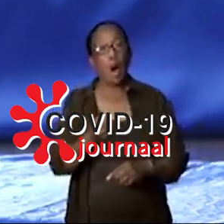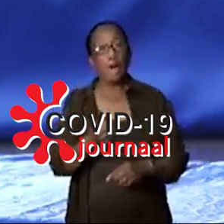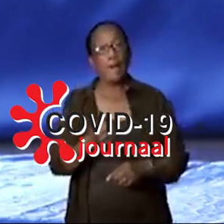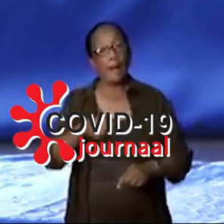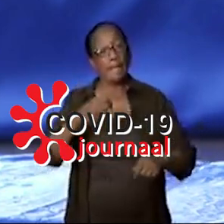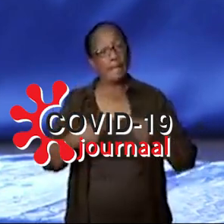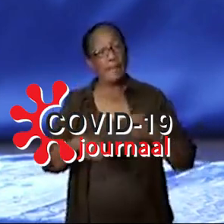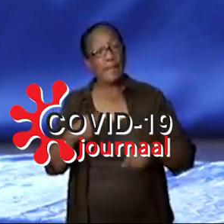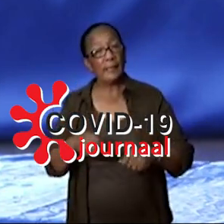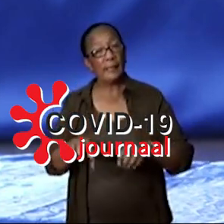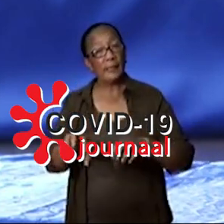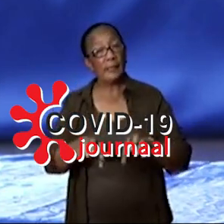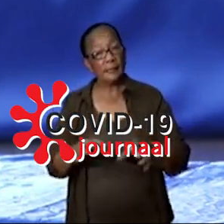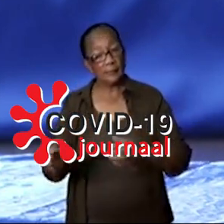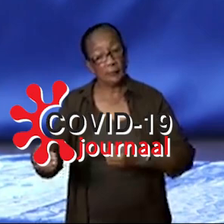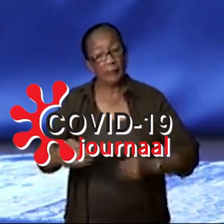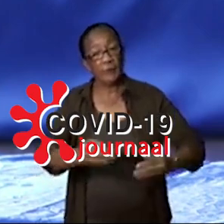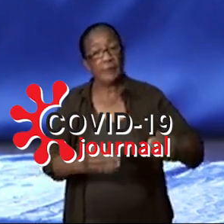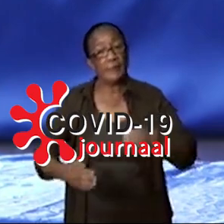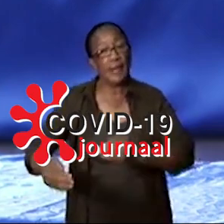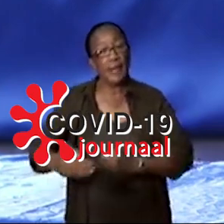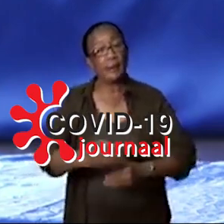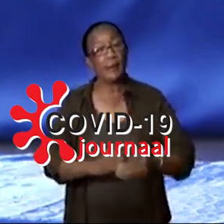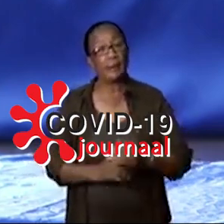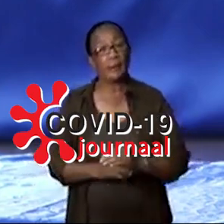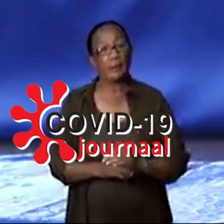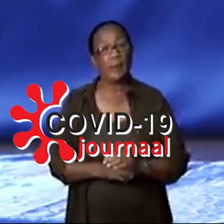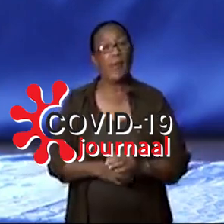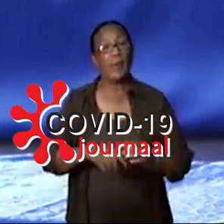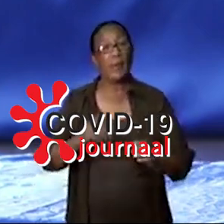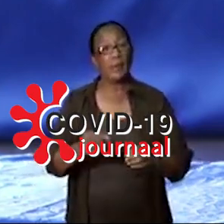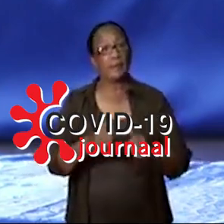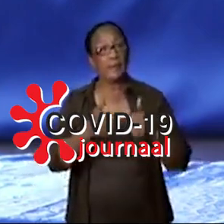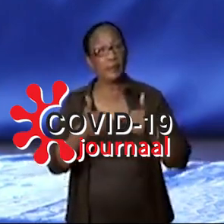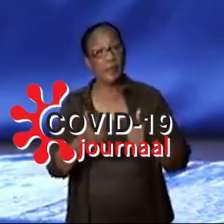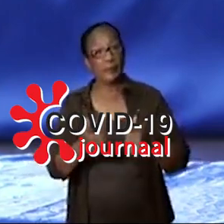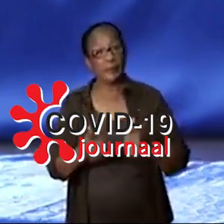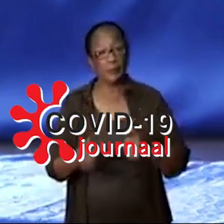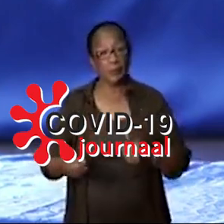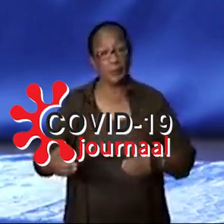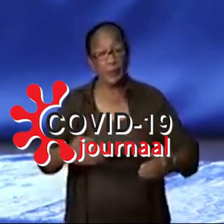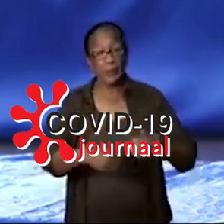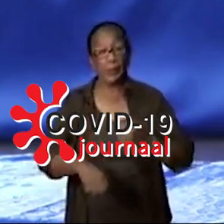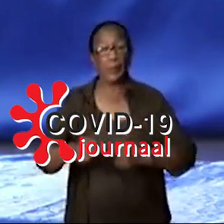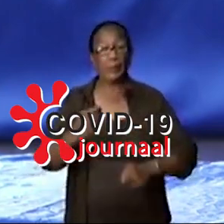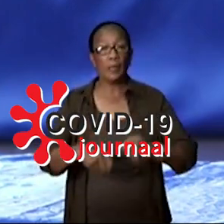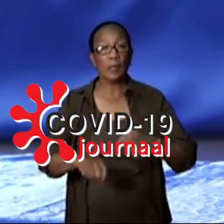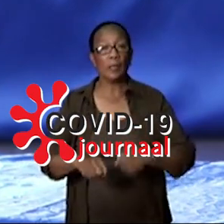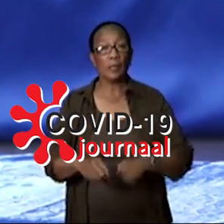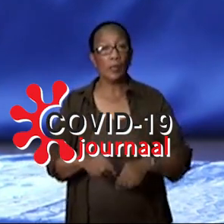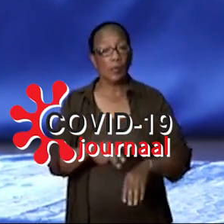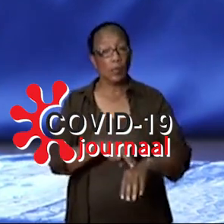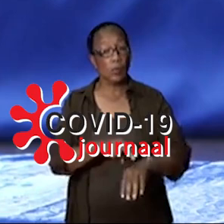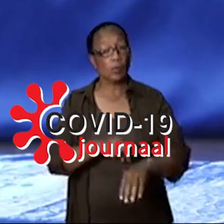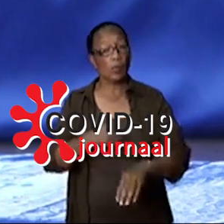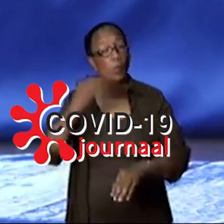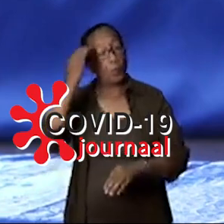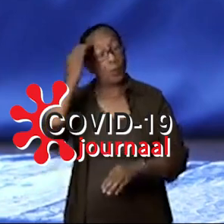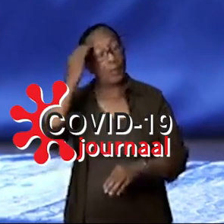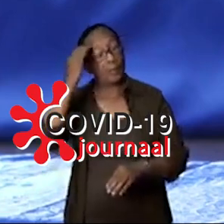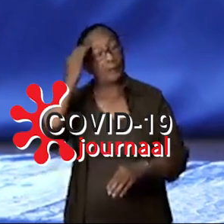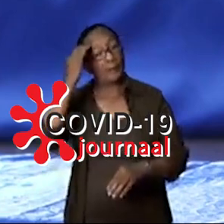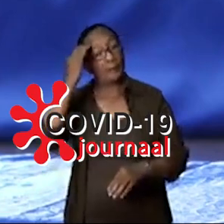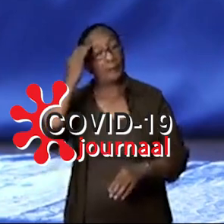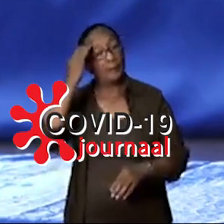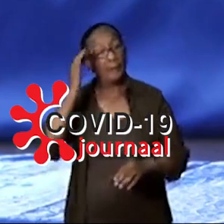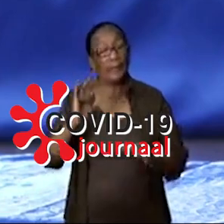middelen te verzamelen. Er zijn additionele middelen nodig, want zoals u weet zijn